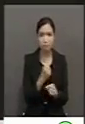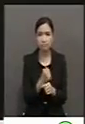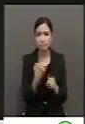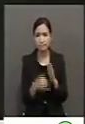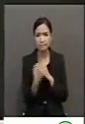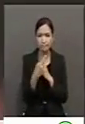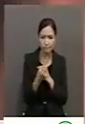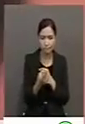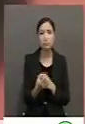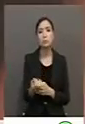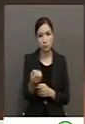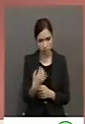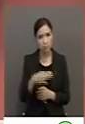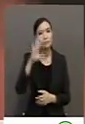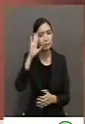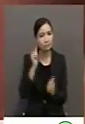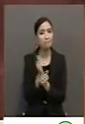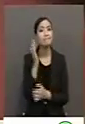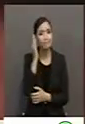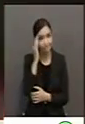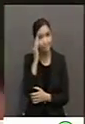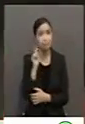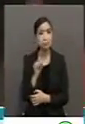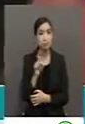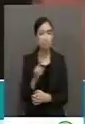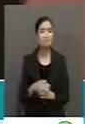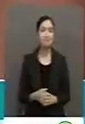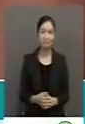กระทำความผิดโปรดแจ้งเจ้าหน้าที่บ้านเมืองให้ทราบทันทีนะคะเพื่อจ